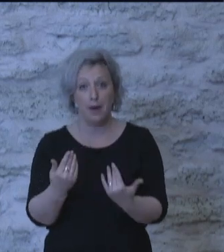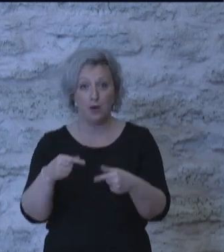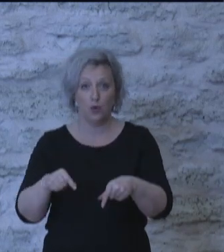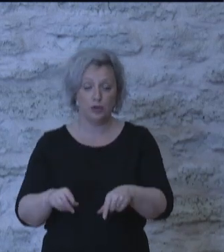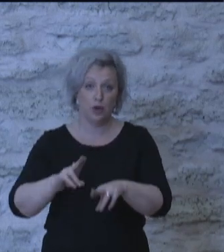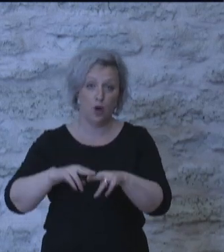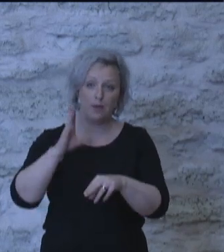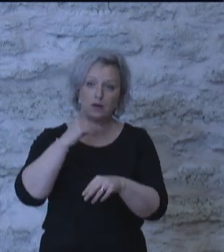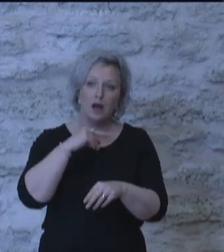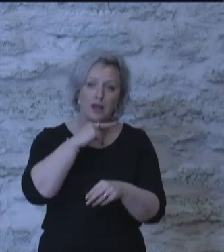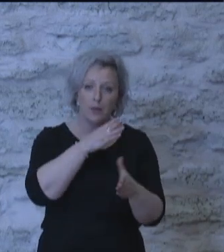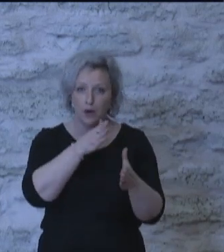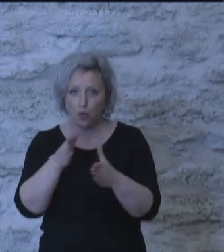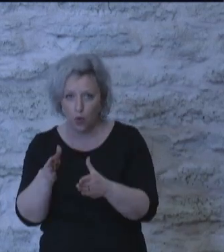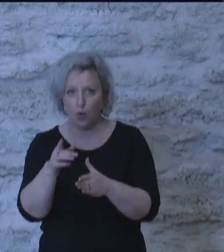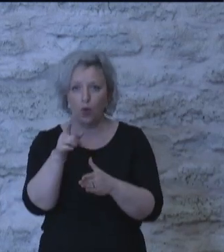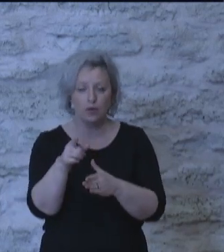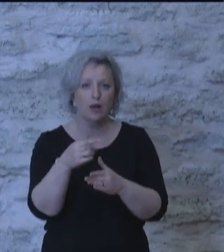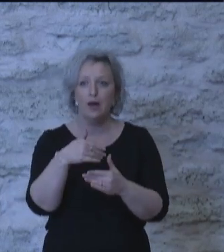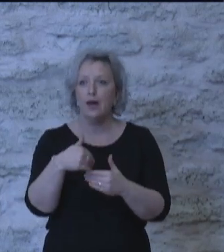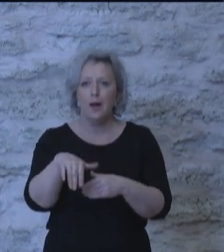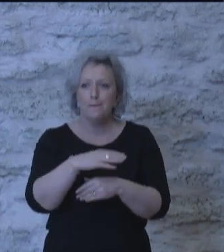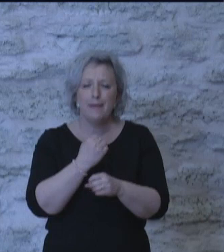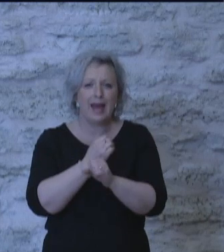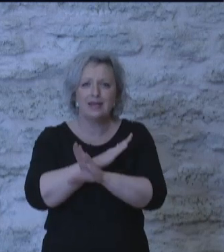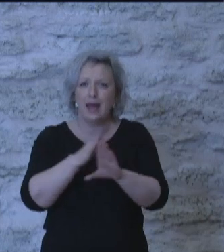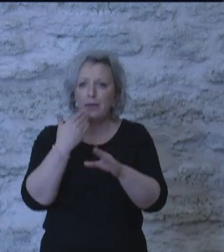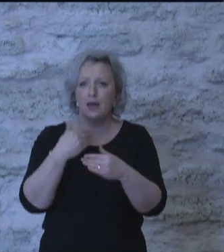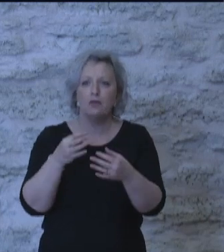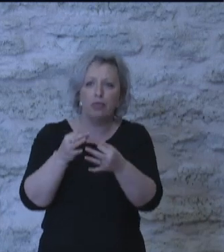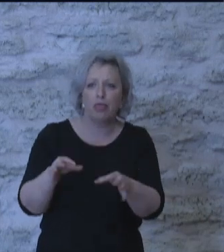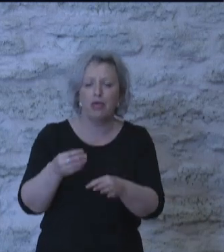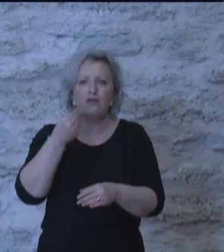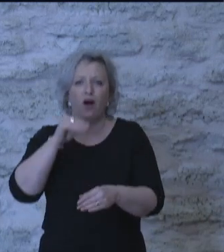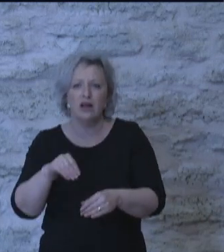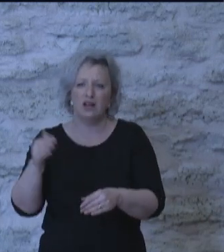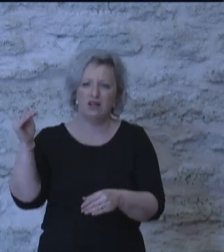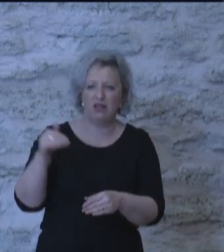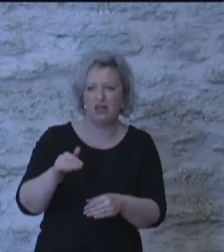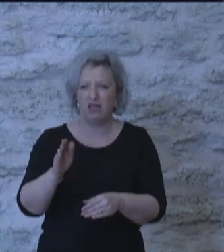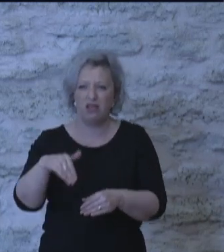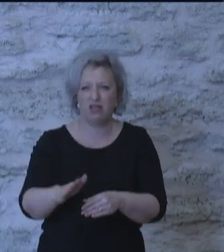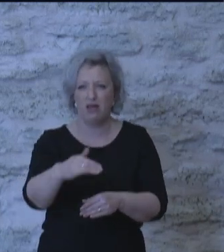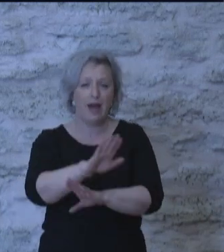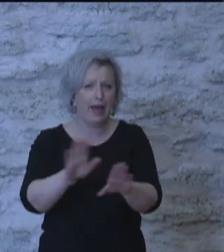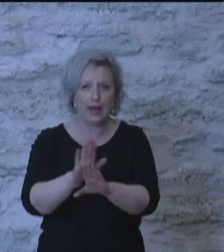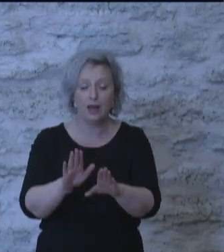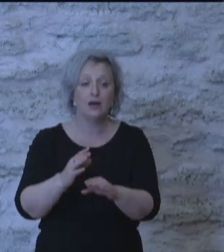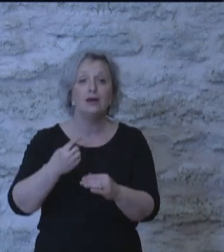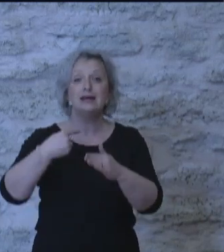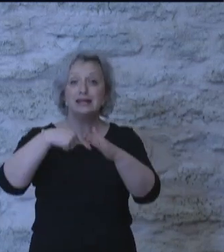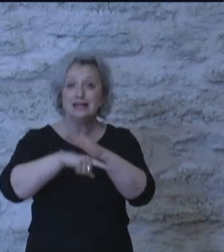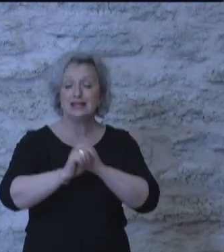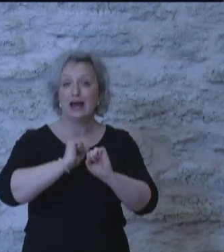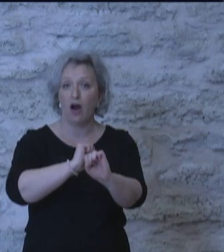juhtida tähelepanu, et me tegelikult ei tee mingisusid järeleandmisi kvaliteedi osas, et meil on ka sisekaitseakademia kadetid. Ka